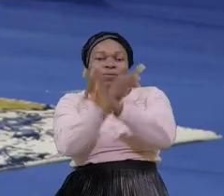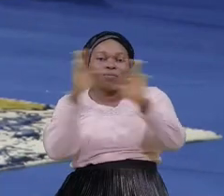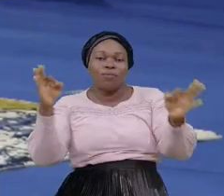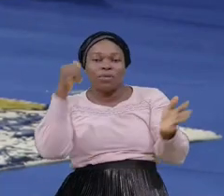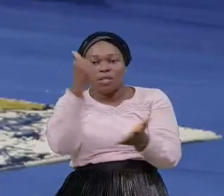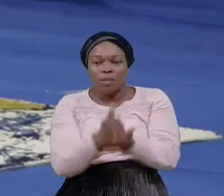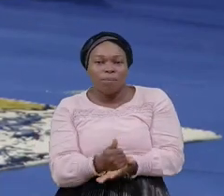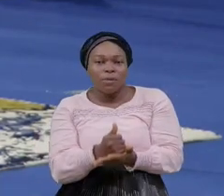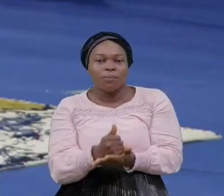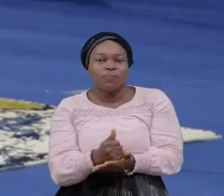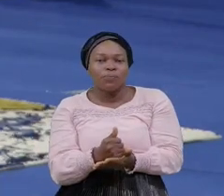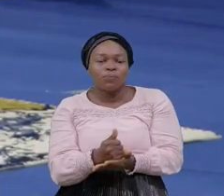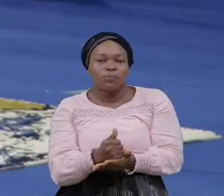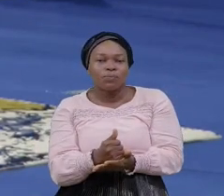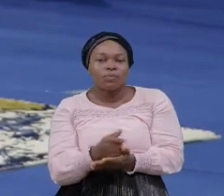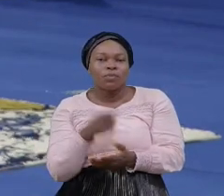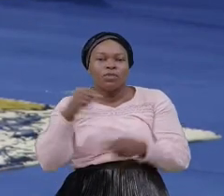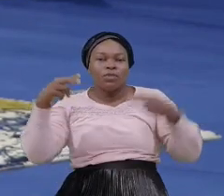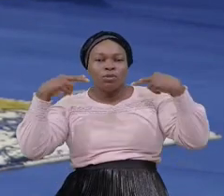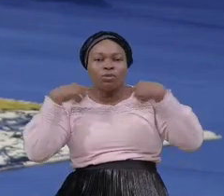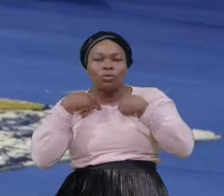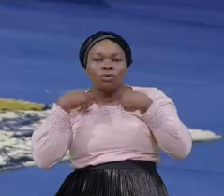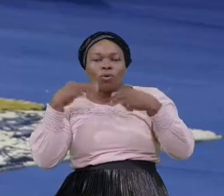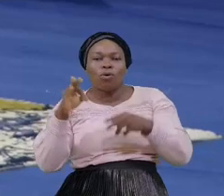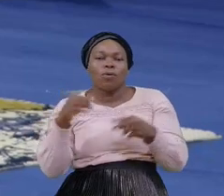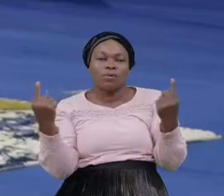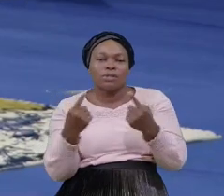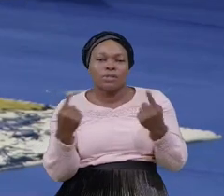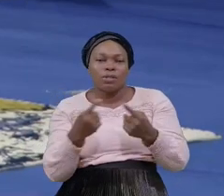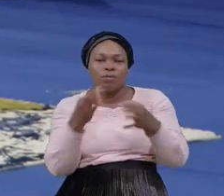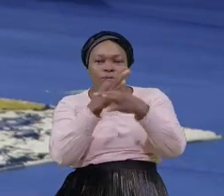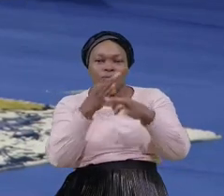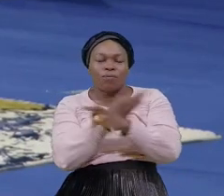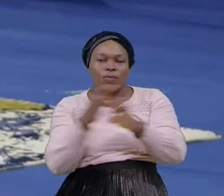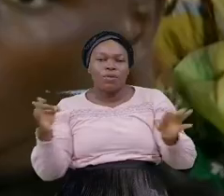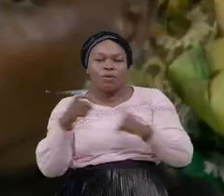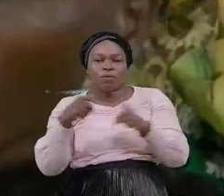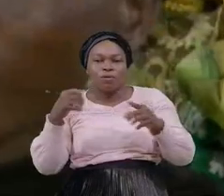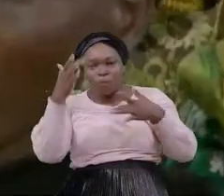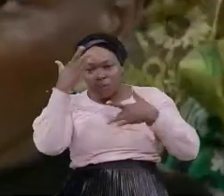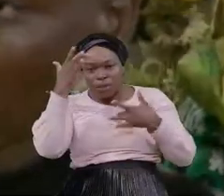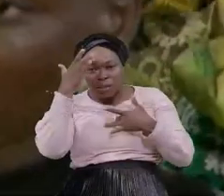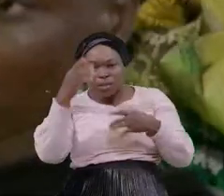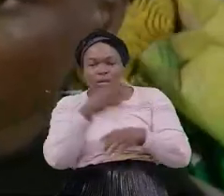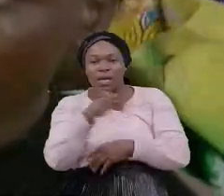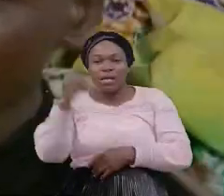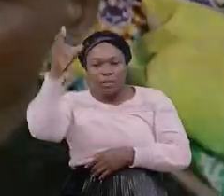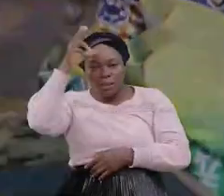êtes affranchi des péchés, affranchi des maladies. Vous êtes affranchi de